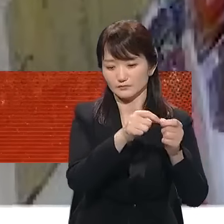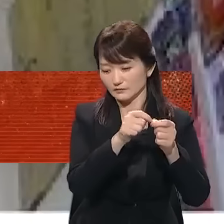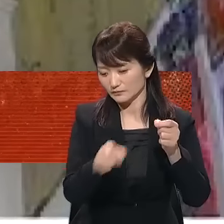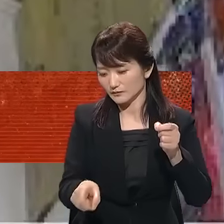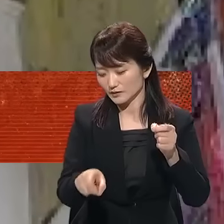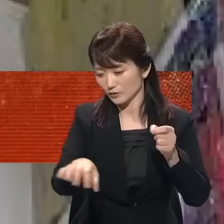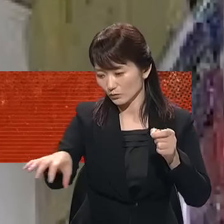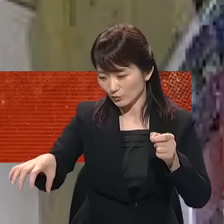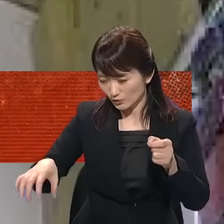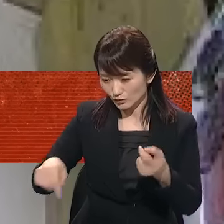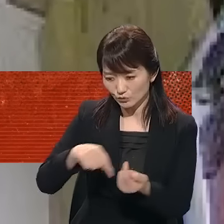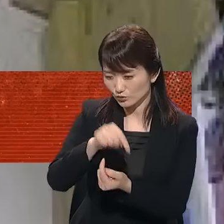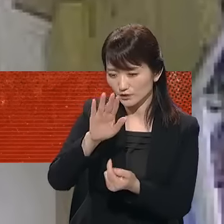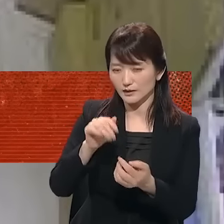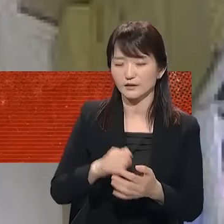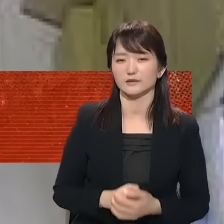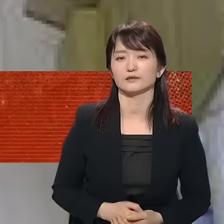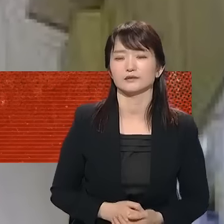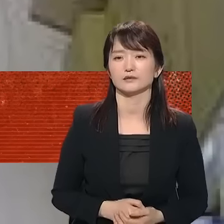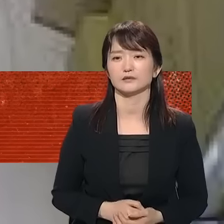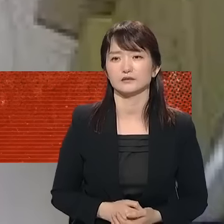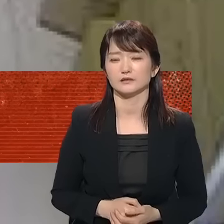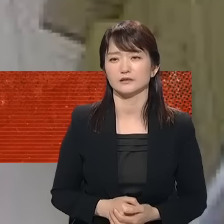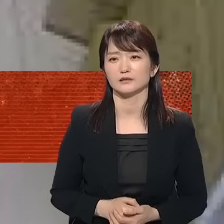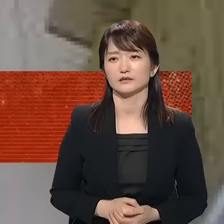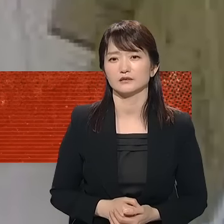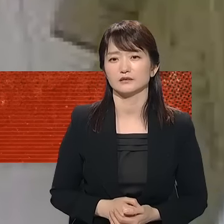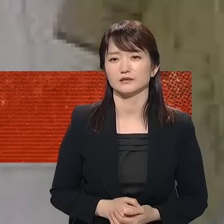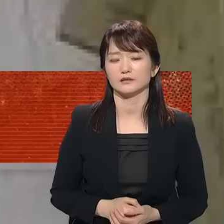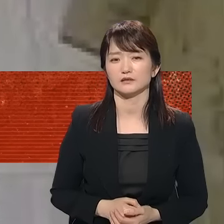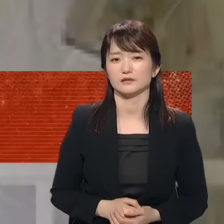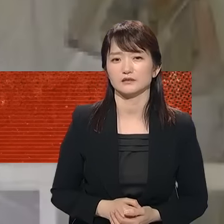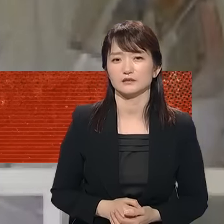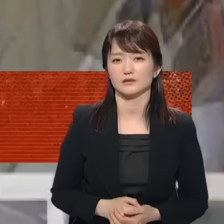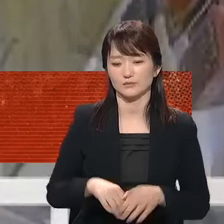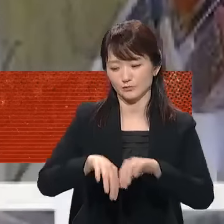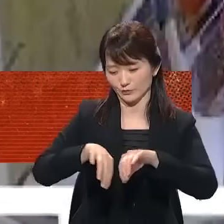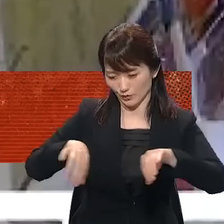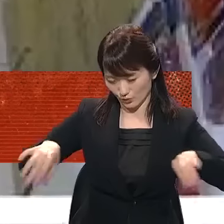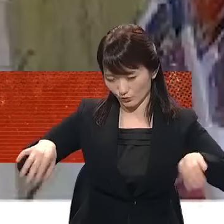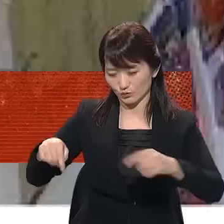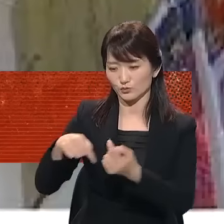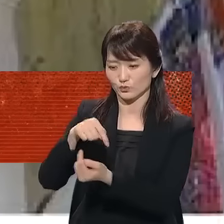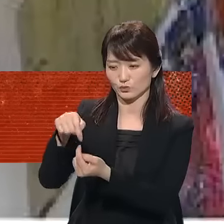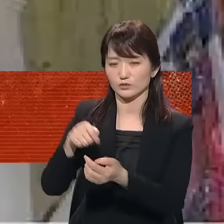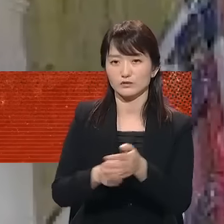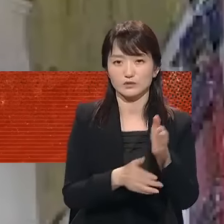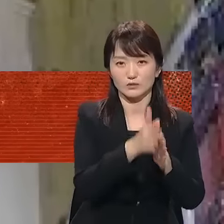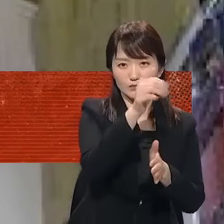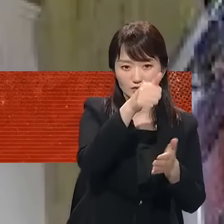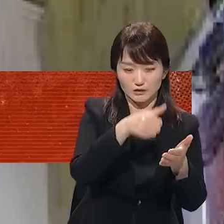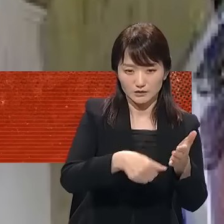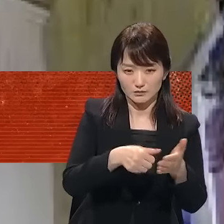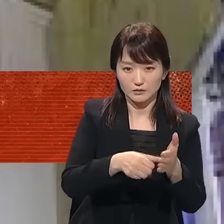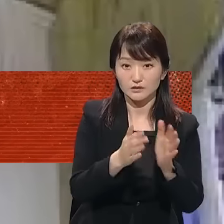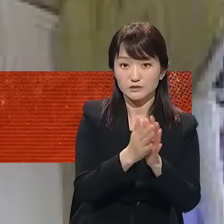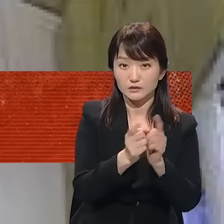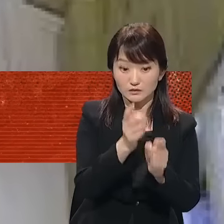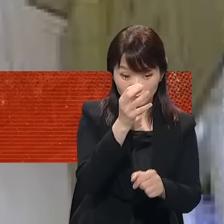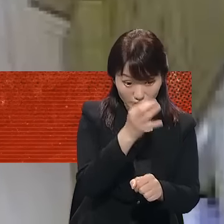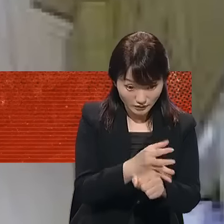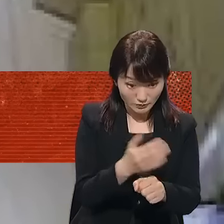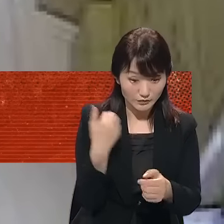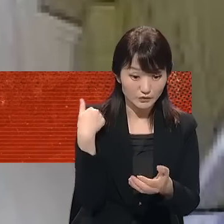이렇게 체인점 같이 주는 거라고 그러고 경영에는 개입을 못 한다고 합니다. 만약 본사 제품을 직접 구매했다면 환불을